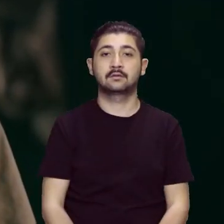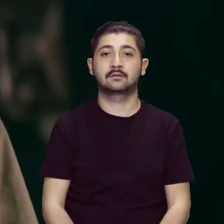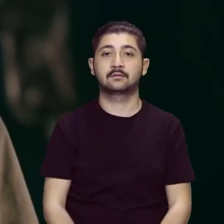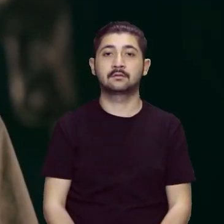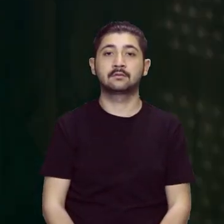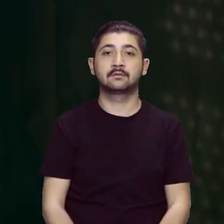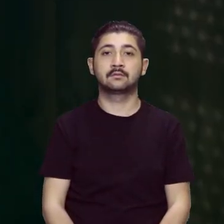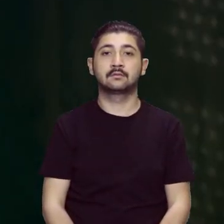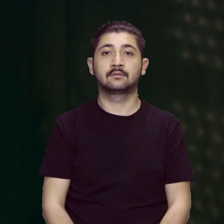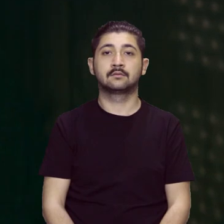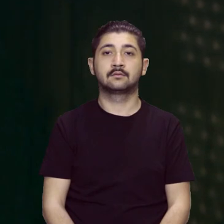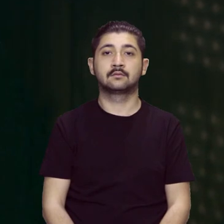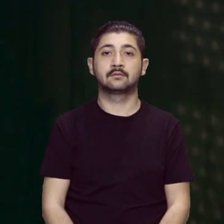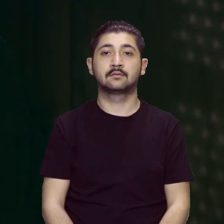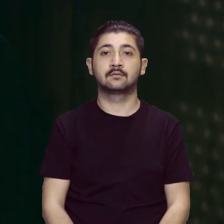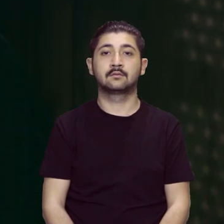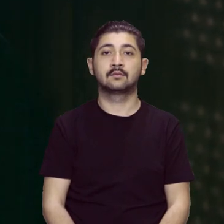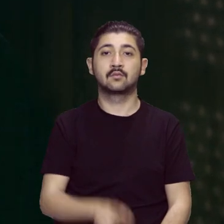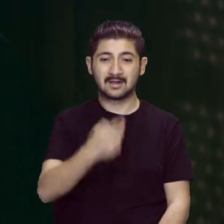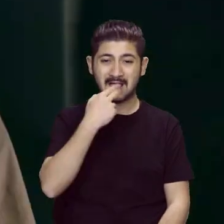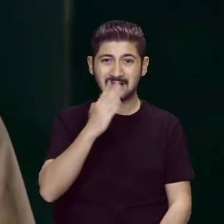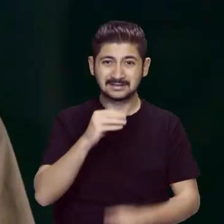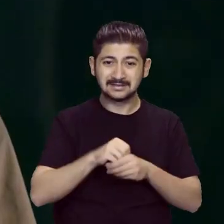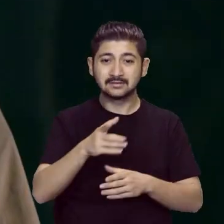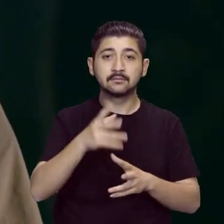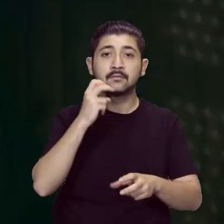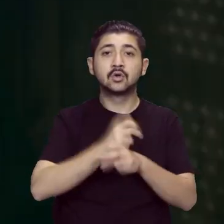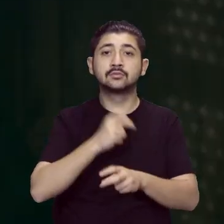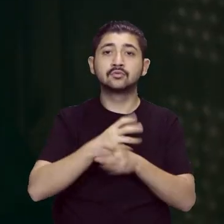Elindeki kağıtlara baktı. Bu kağıtların çoğu boş.